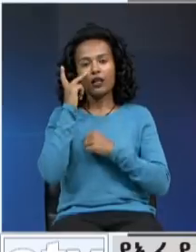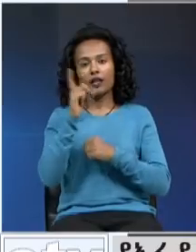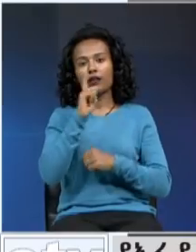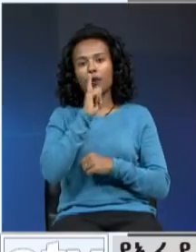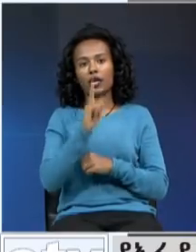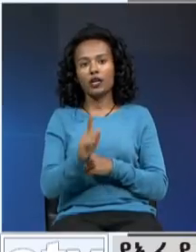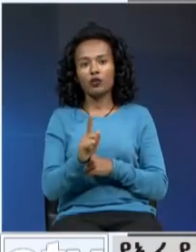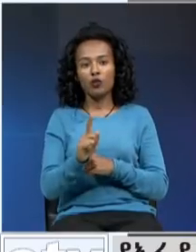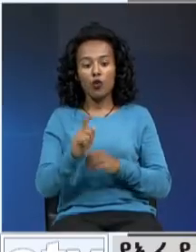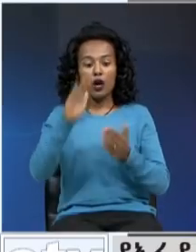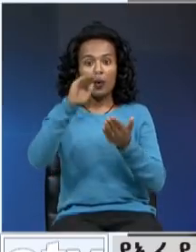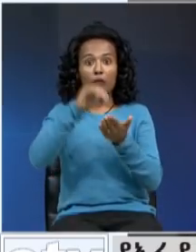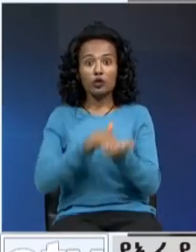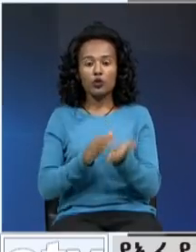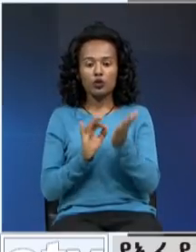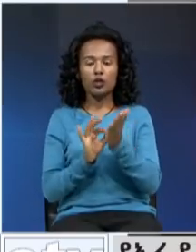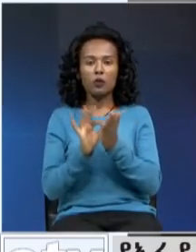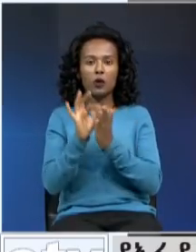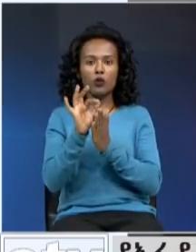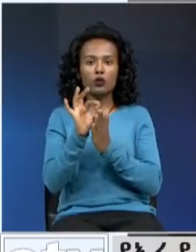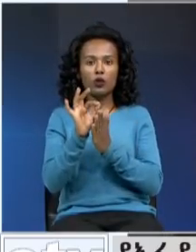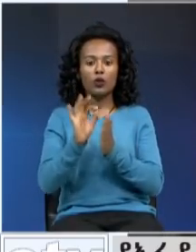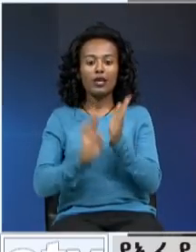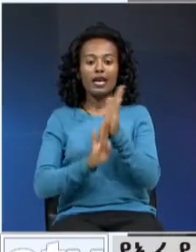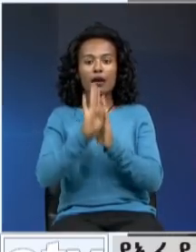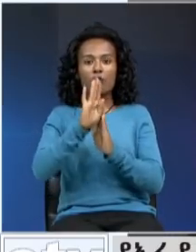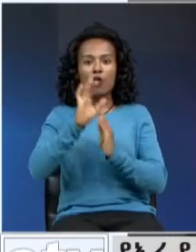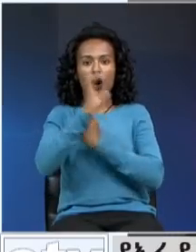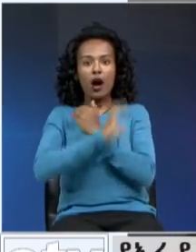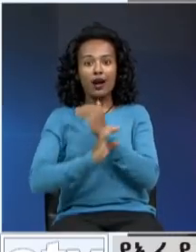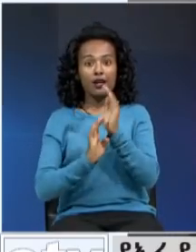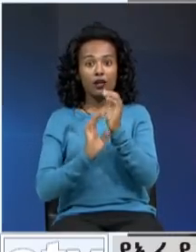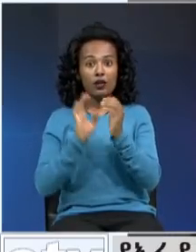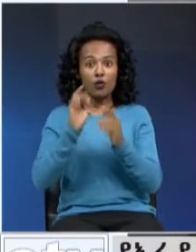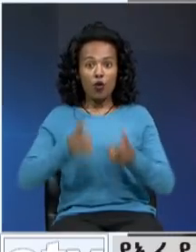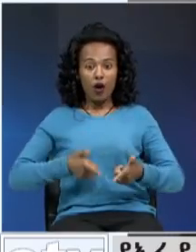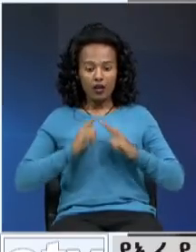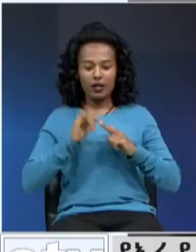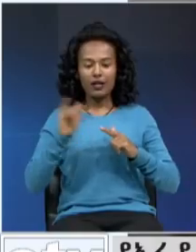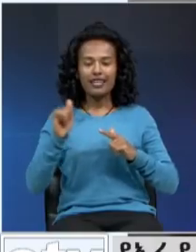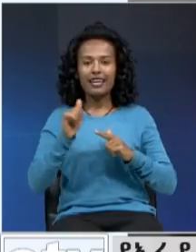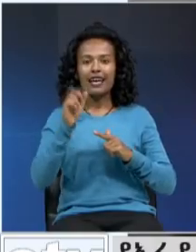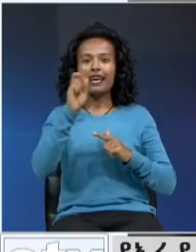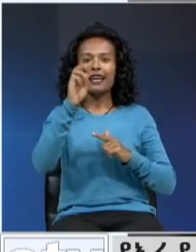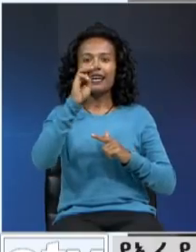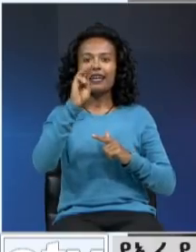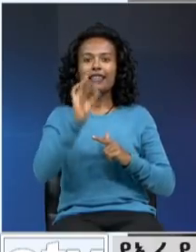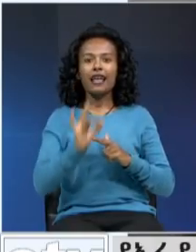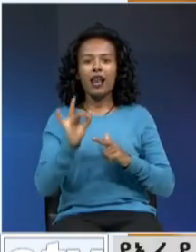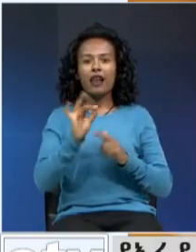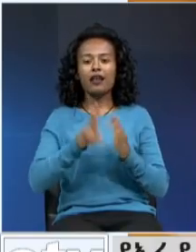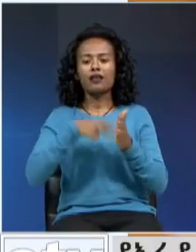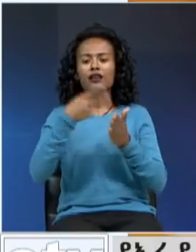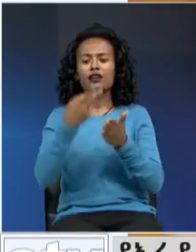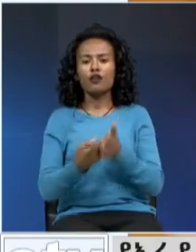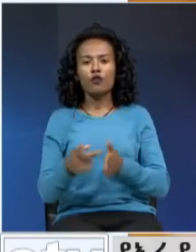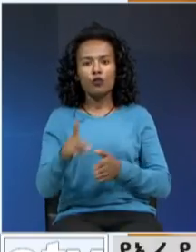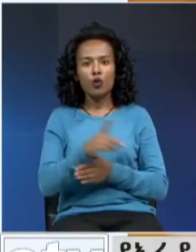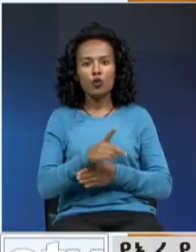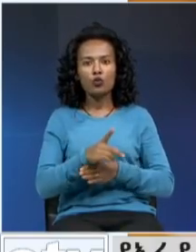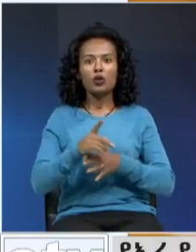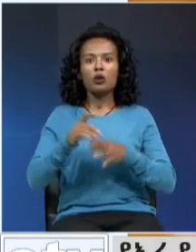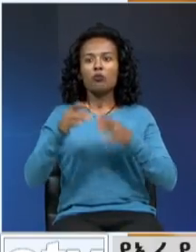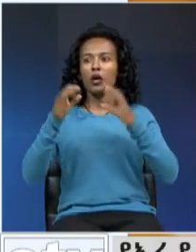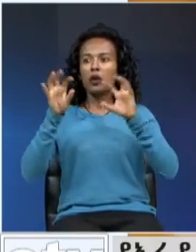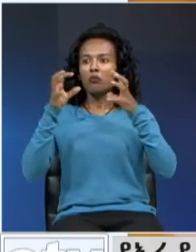ነው። በሺዎች የሚቆጠሩ የለሙ አገሮች ነዋሪዎች እንደ ቅጠል እየረገፉ መሆኑን በመገናኛ